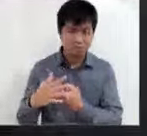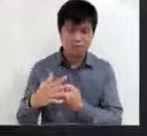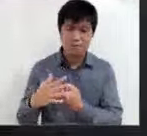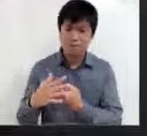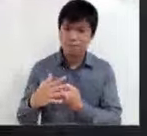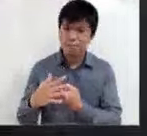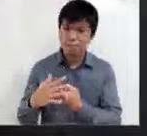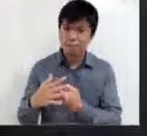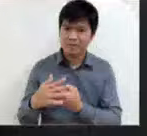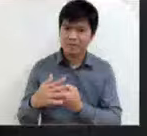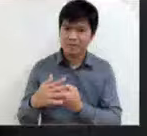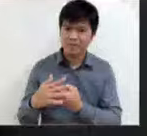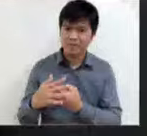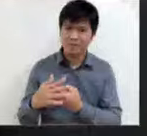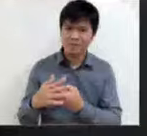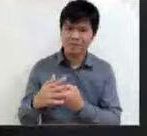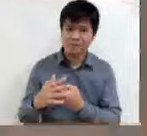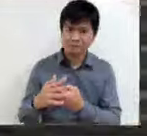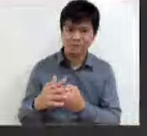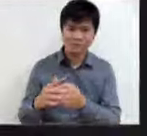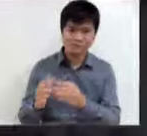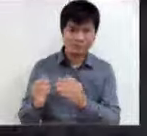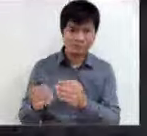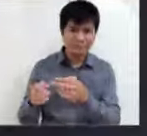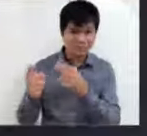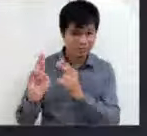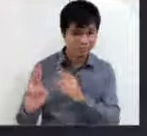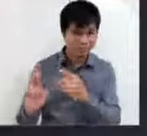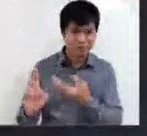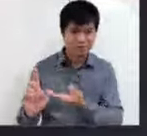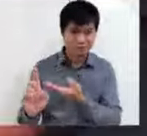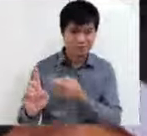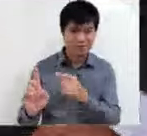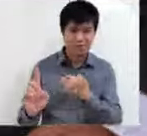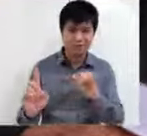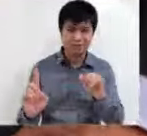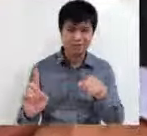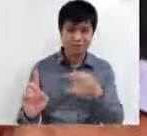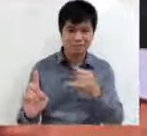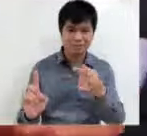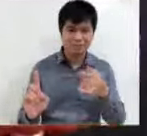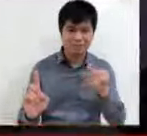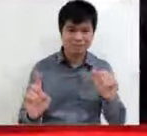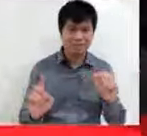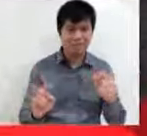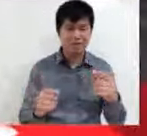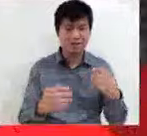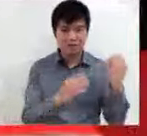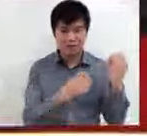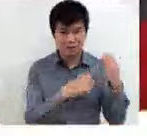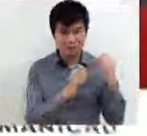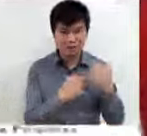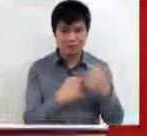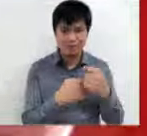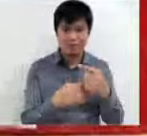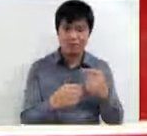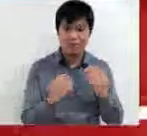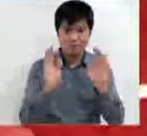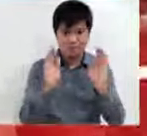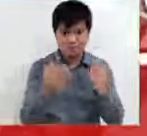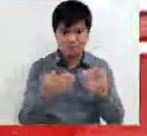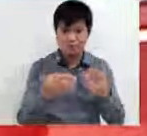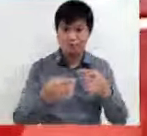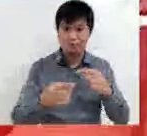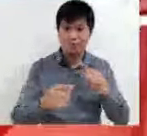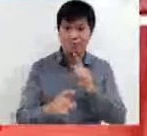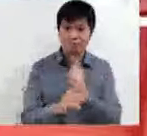complement it with people like Jiggy. Asahan na raw ang mga exclusive at mas totoo pa sa dati